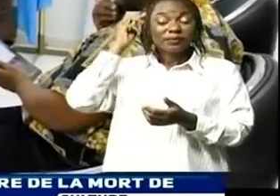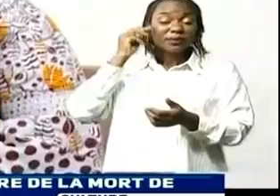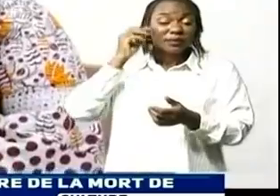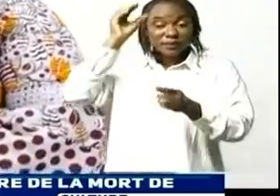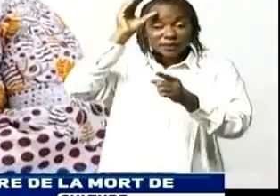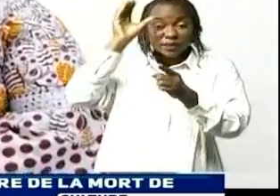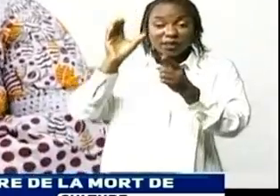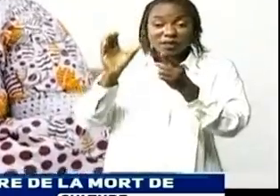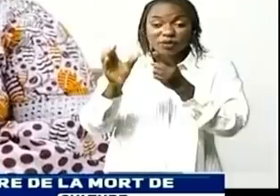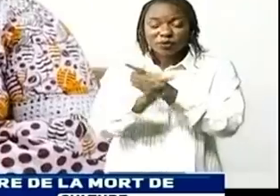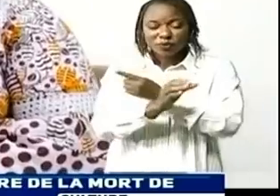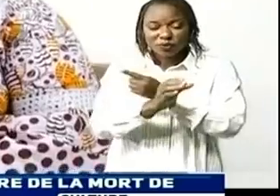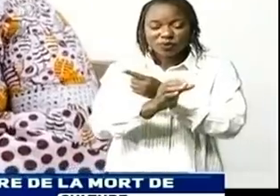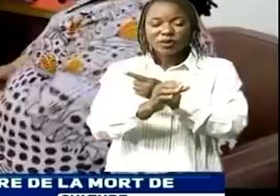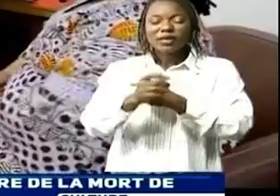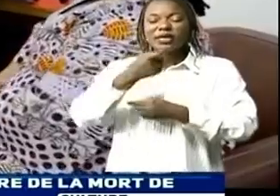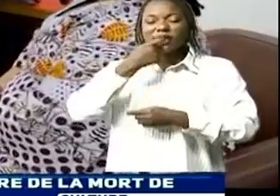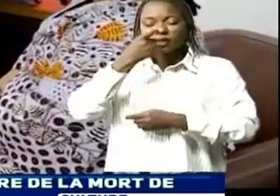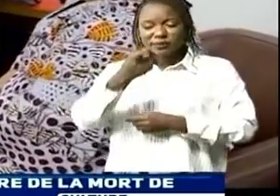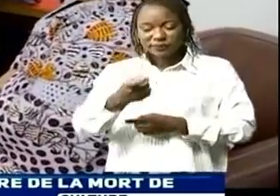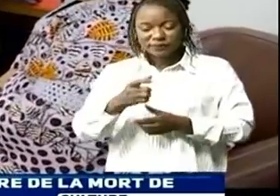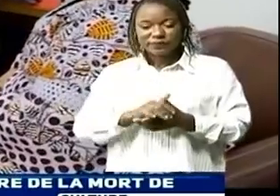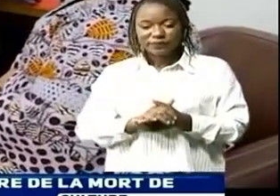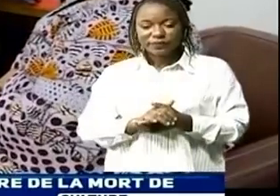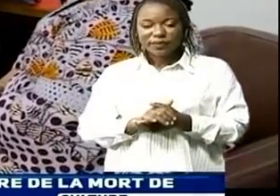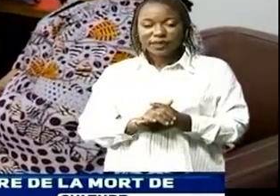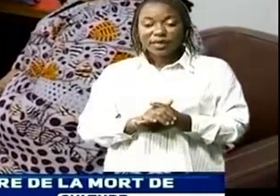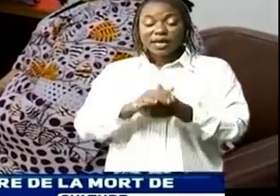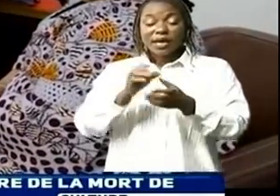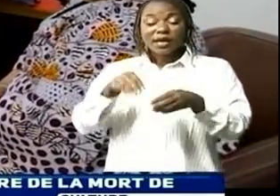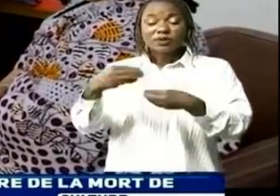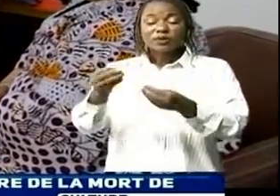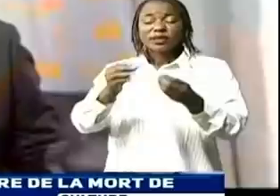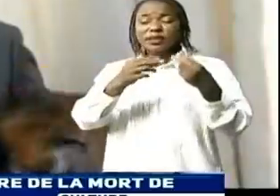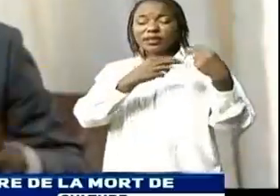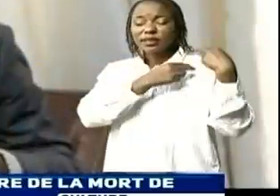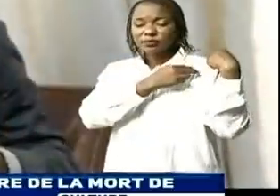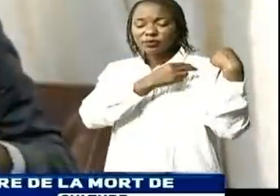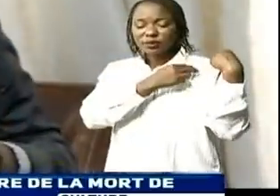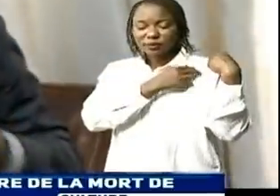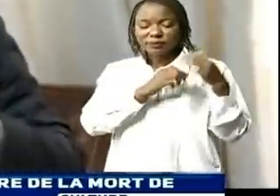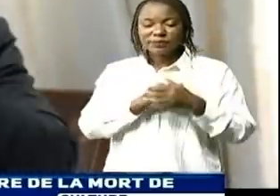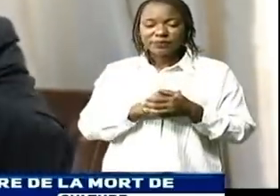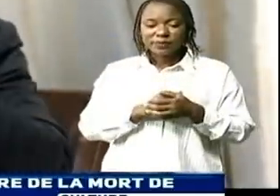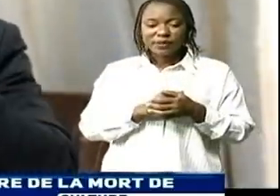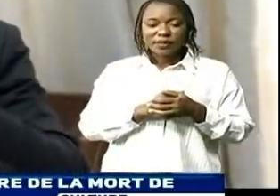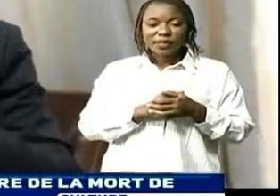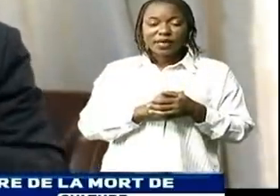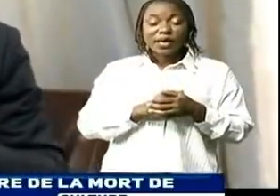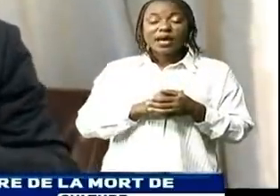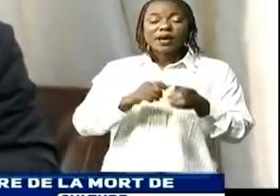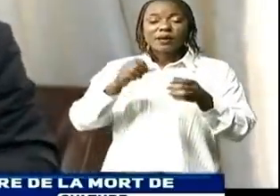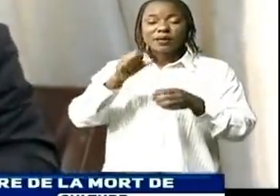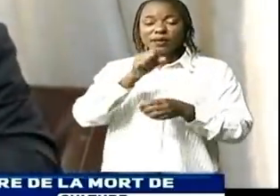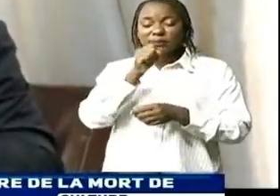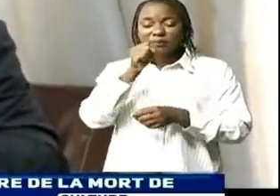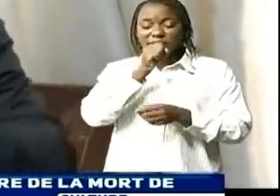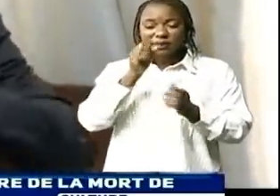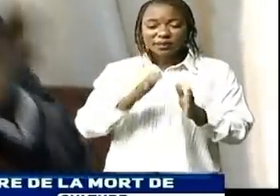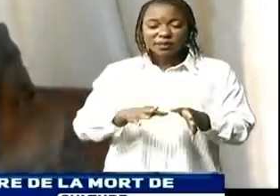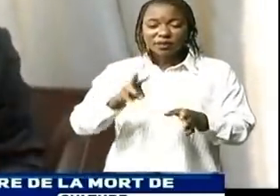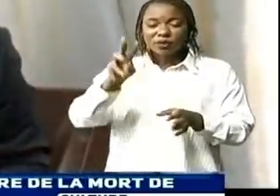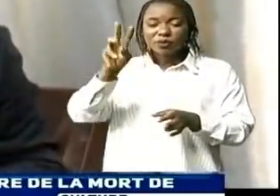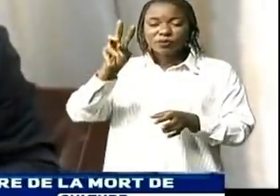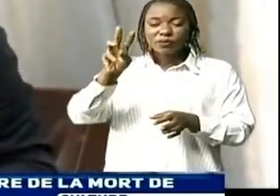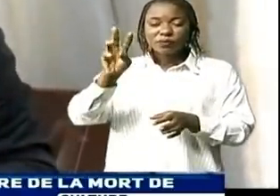Art et Patrimoine, Catherine Katungu-Fura, a responsabilisé l'ancien parolier des Papa Wemba, l'artiste musicien Félix Oazekwa,